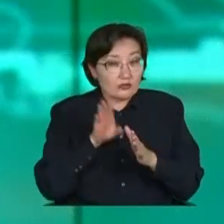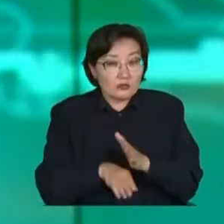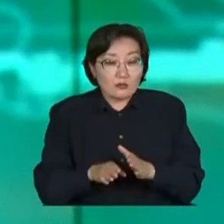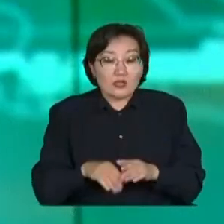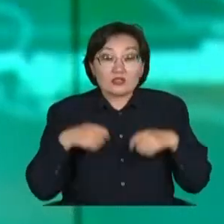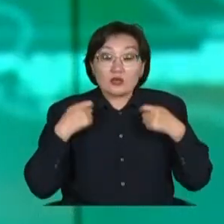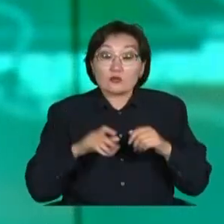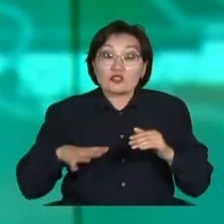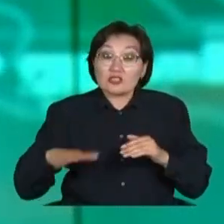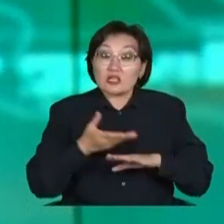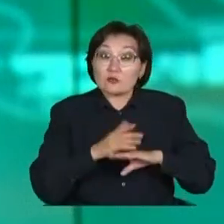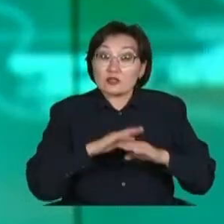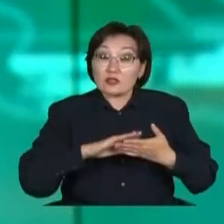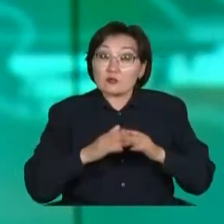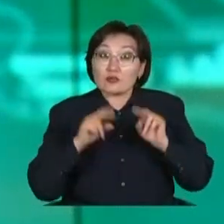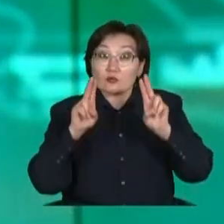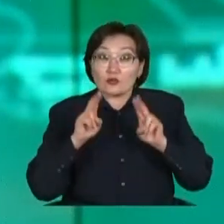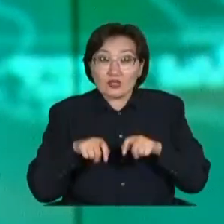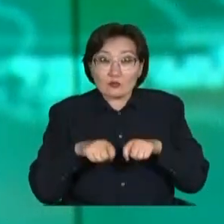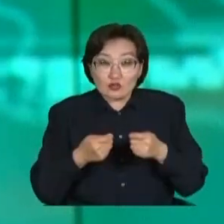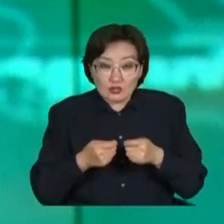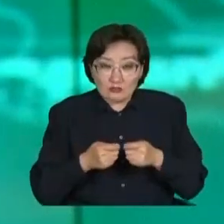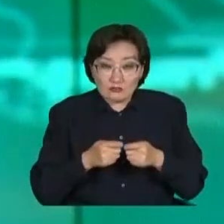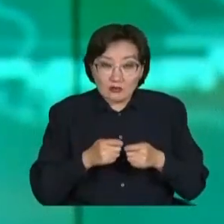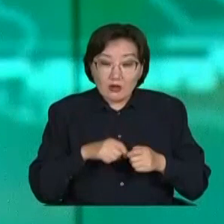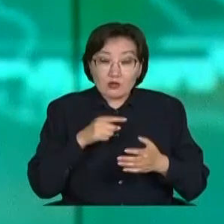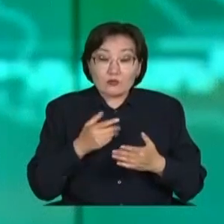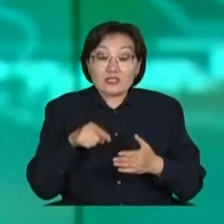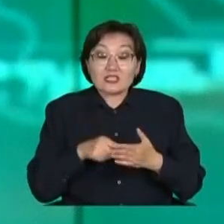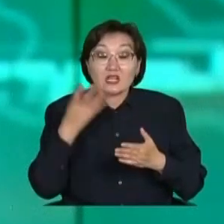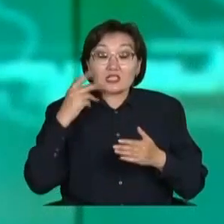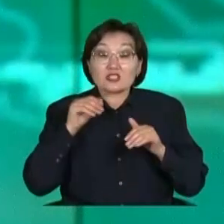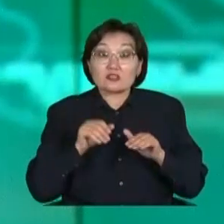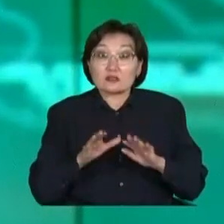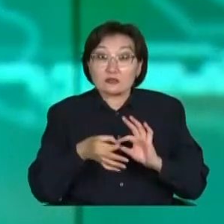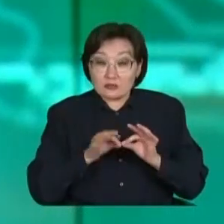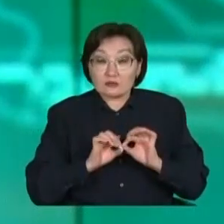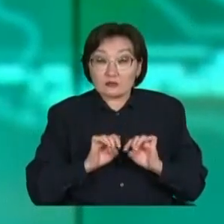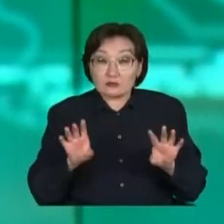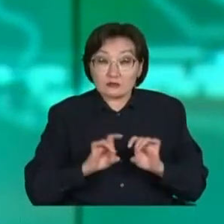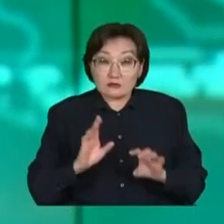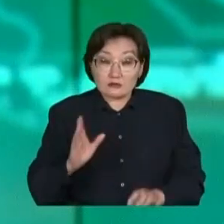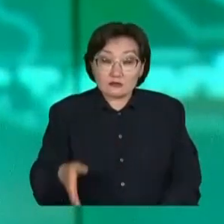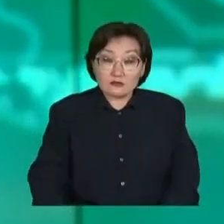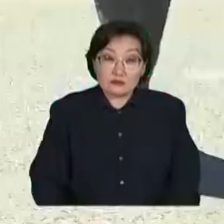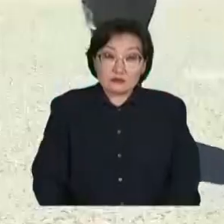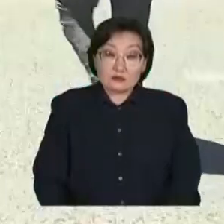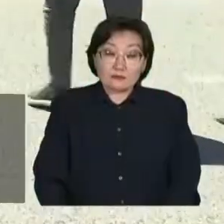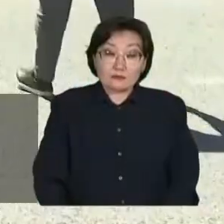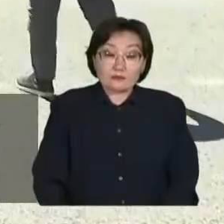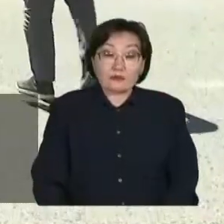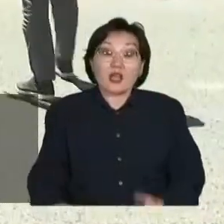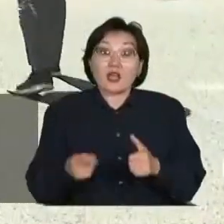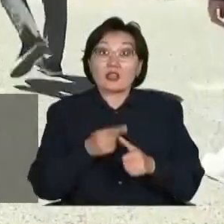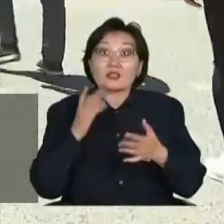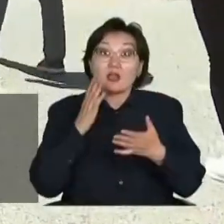сауда алаңдарында төтенше жағдай талаптары мүлдем сақталмайды екен. Мәселе қашан шешіледі? Өңірдегі тілші айтсын. Аты барда